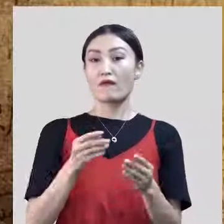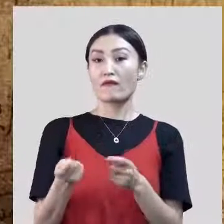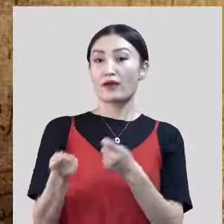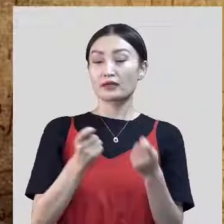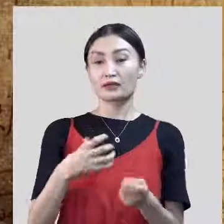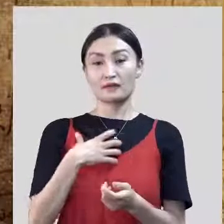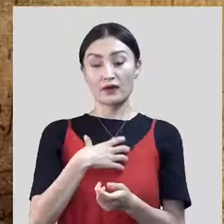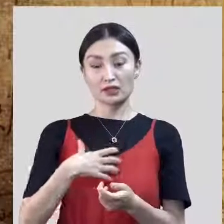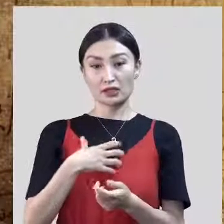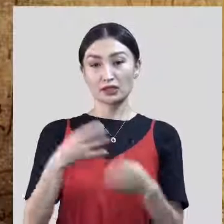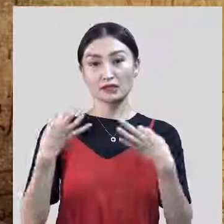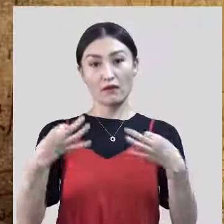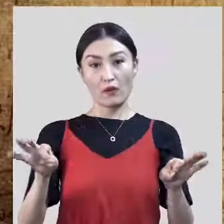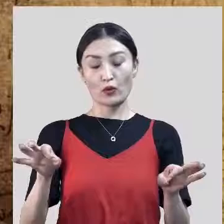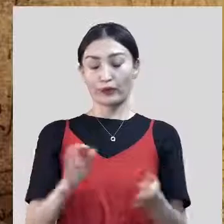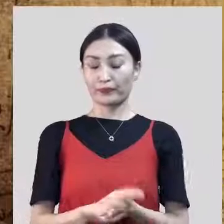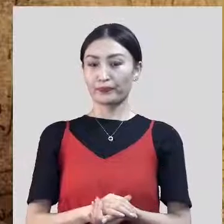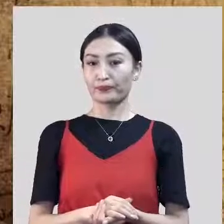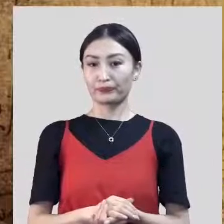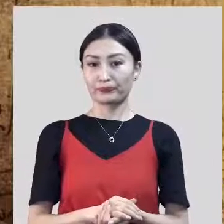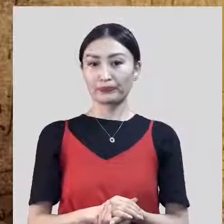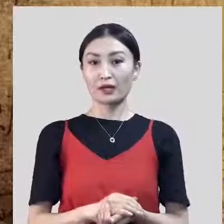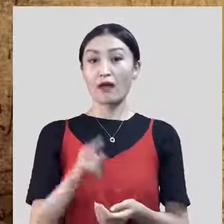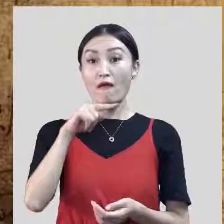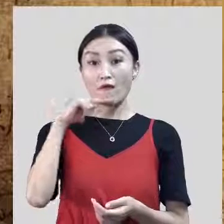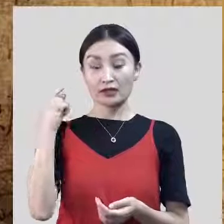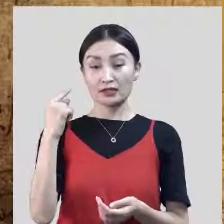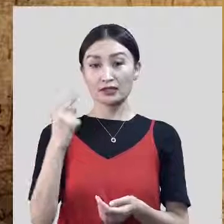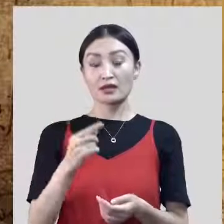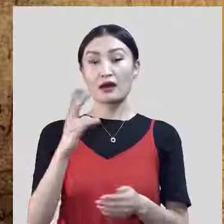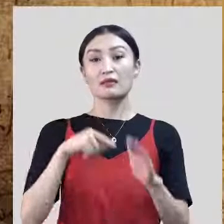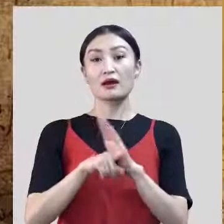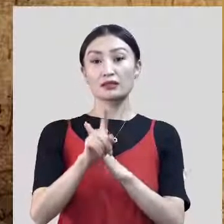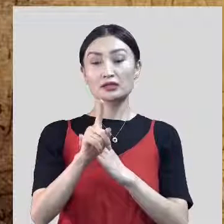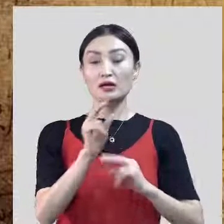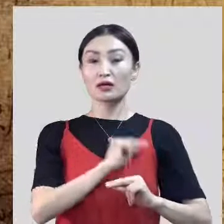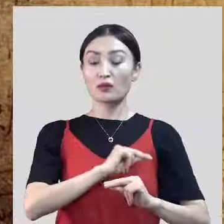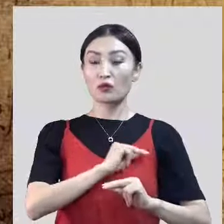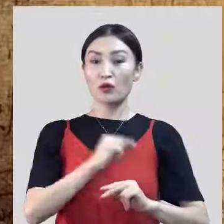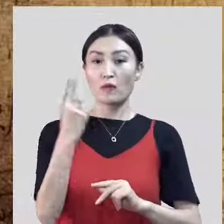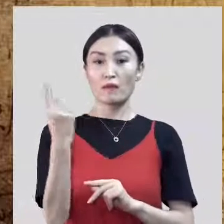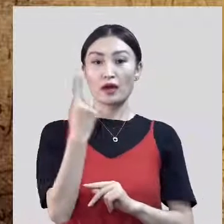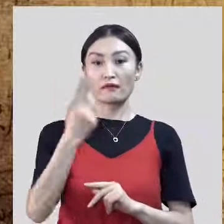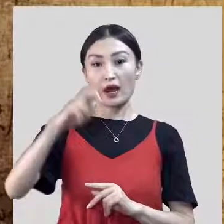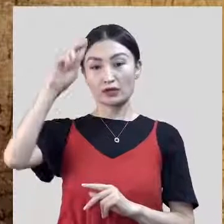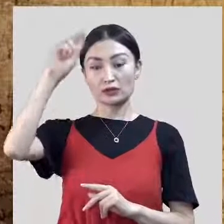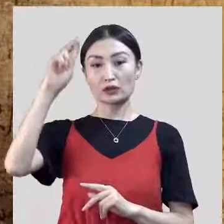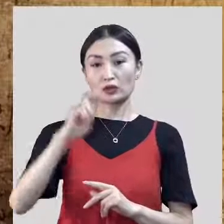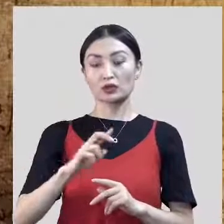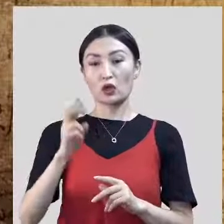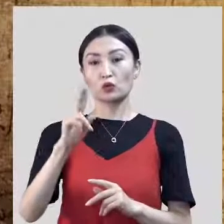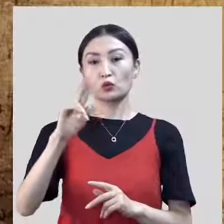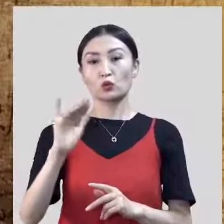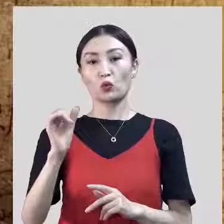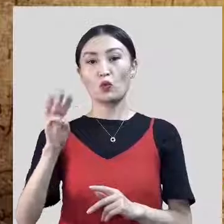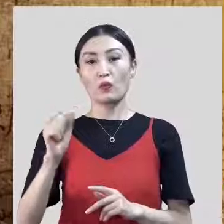важнейшие свободы в россии начала работу первая государственная дума